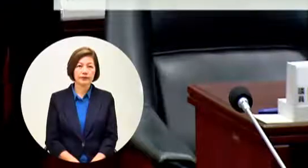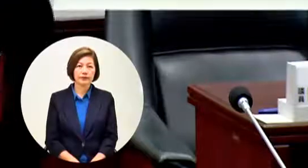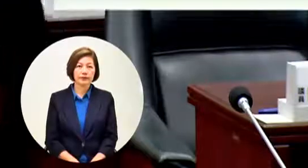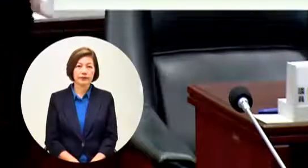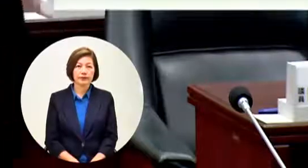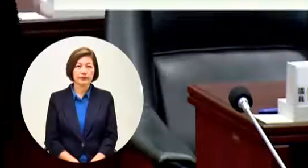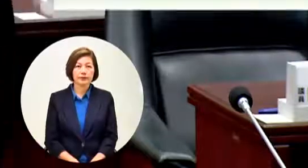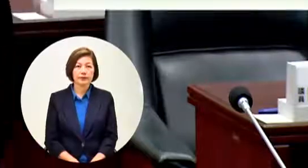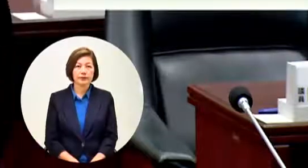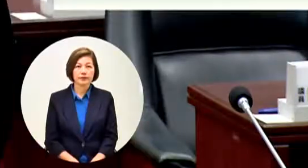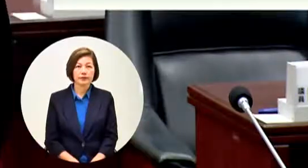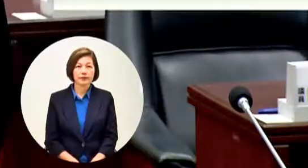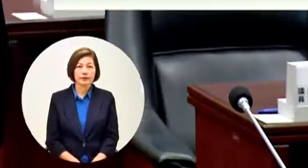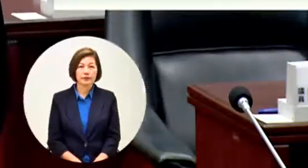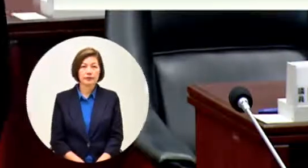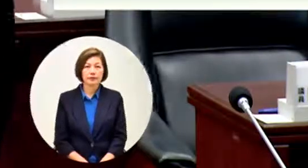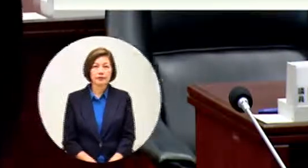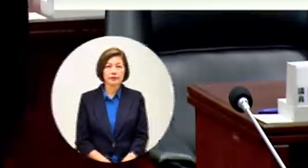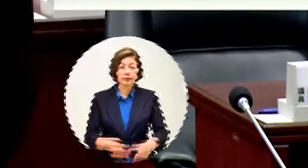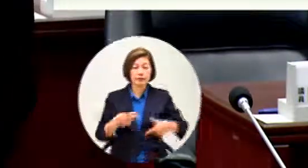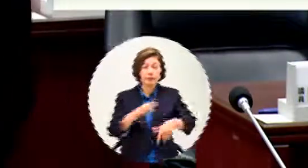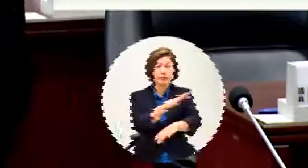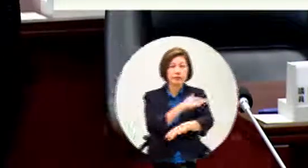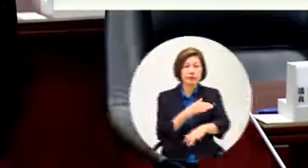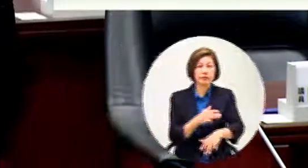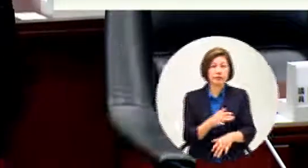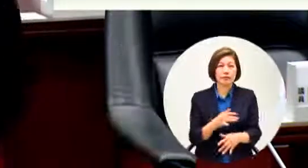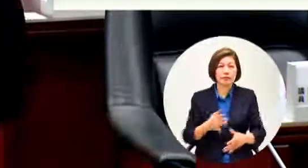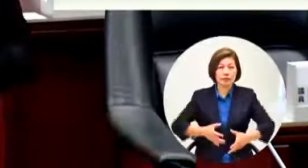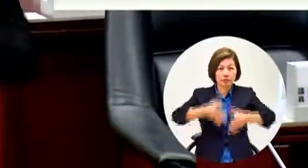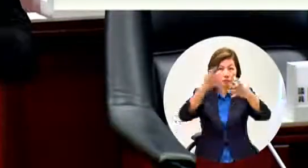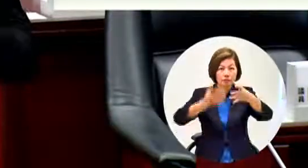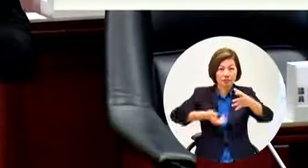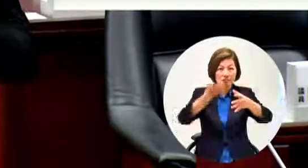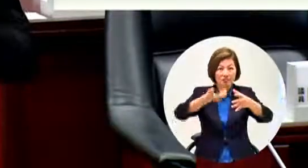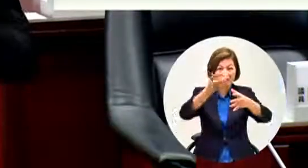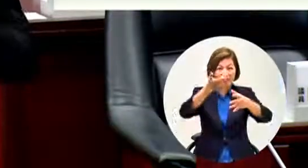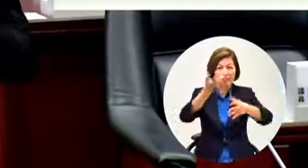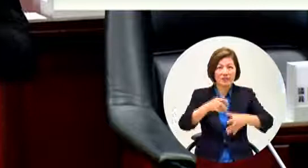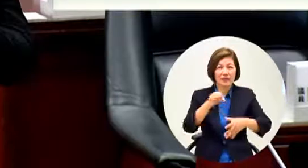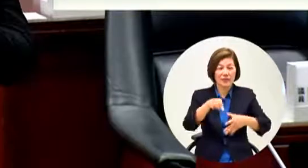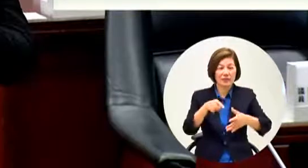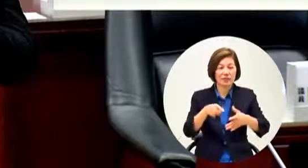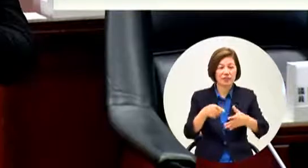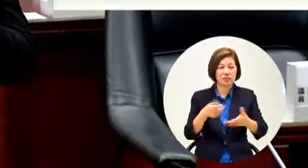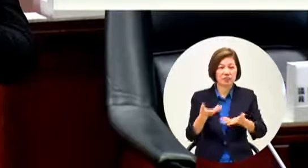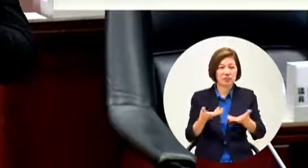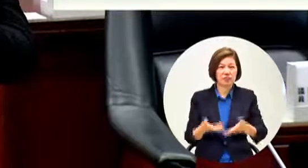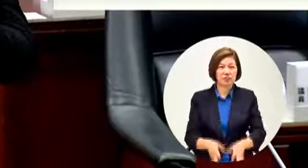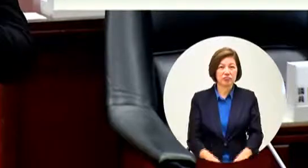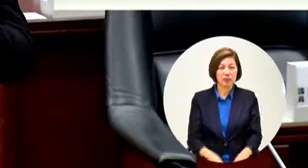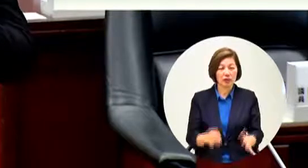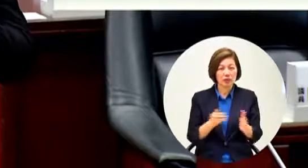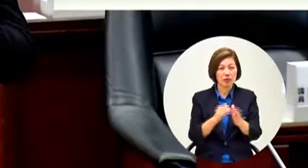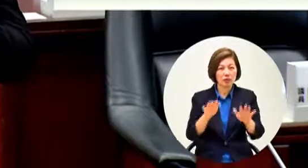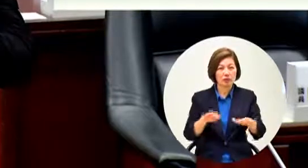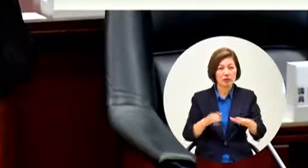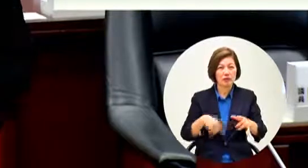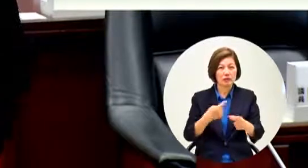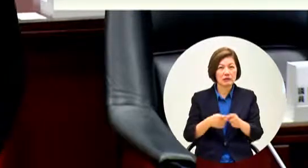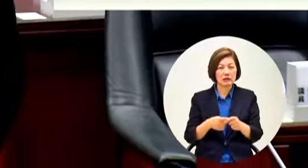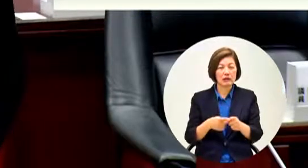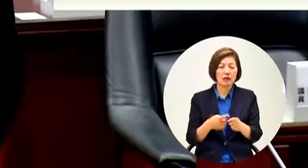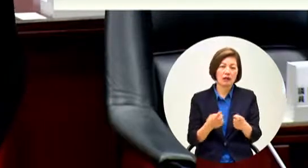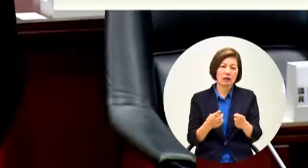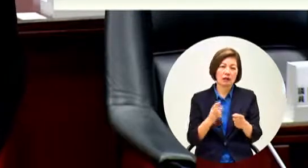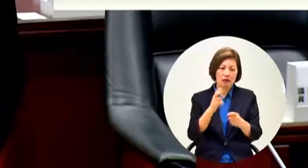哦，即马按人武分化落，这个已经到今年已经二十